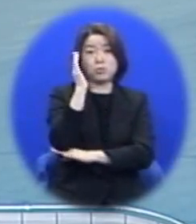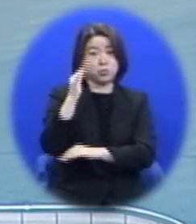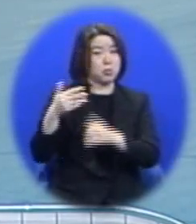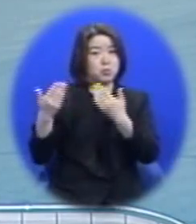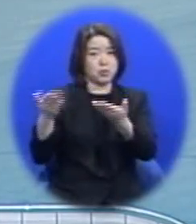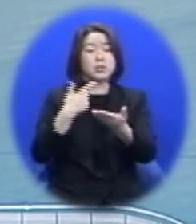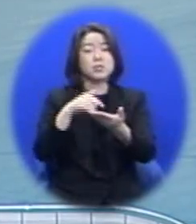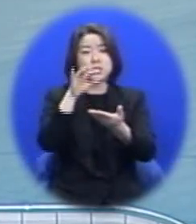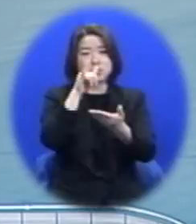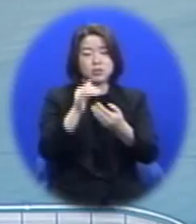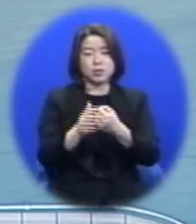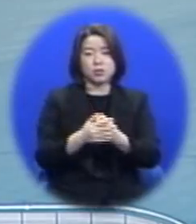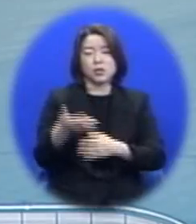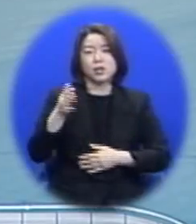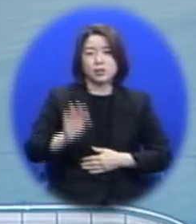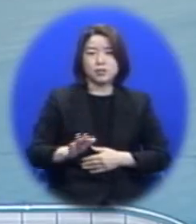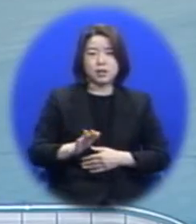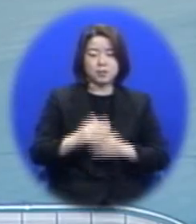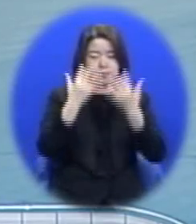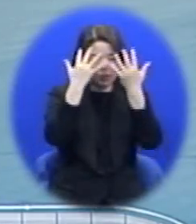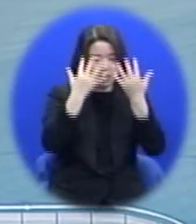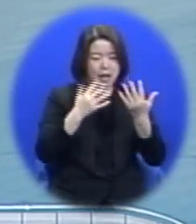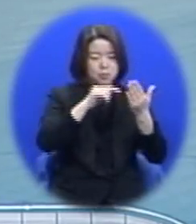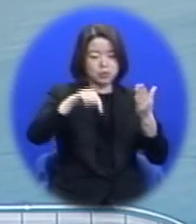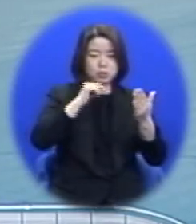근데 그가 감옥에서 성경을 읽어보니까